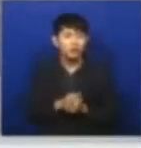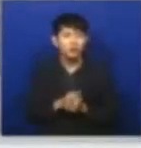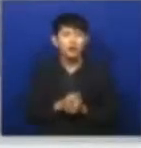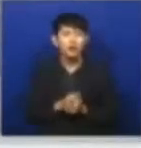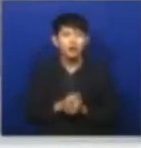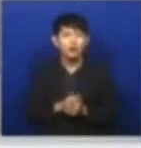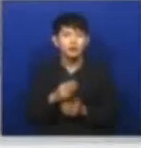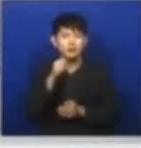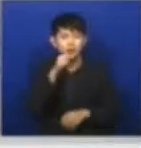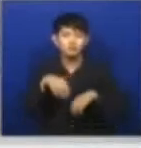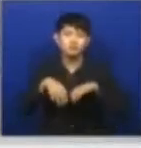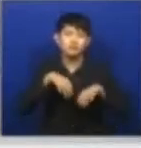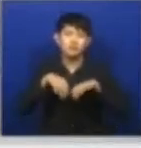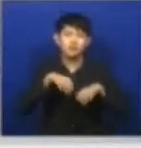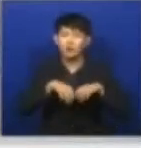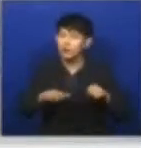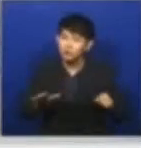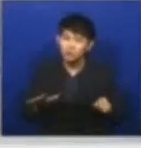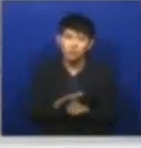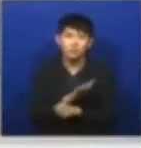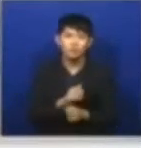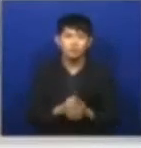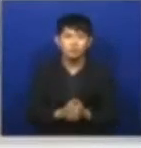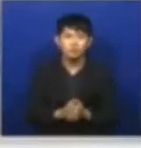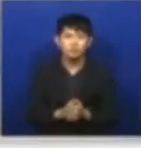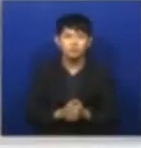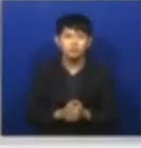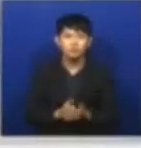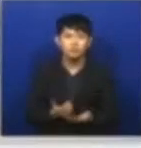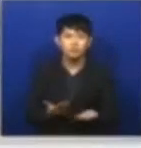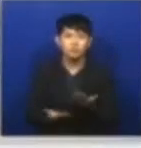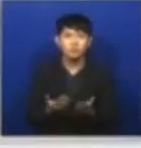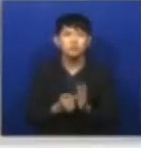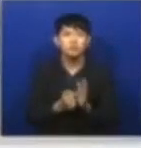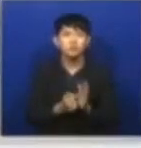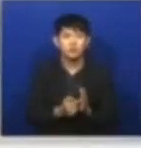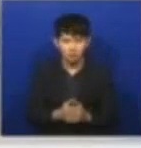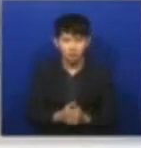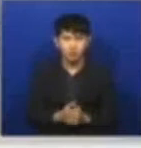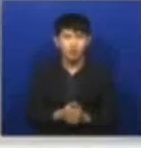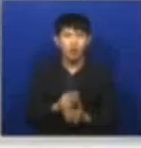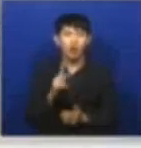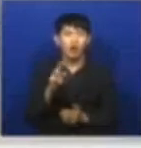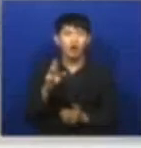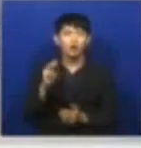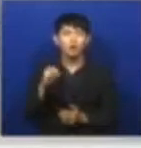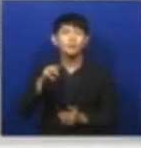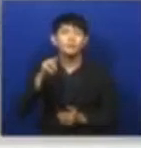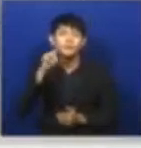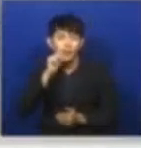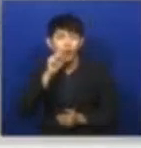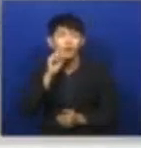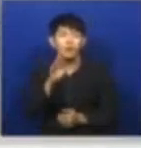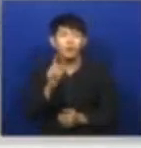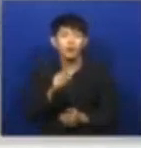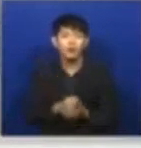ารน้ำอย่างครบวงจรหรือชนประธานกำลังจะเขียนให้โกโก้ว่าการบริหาร